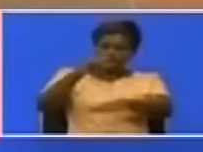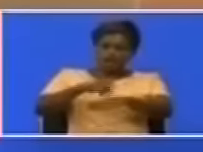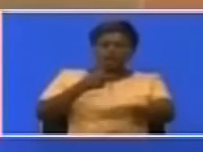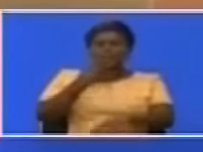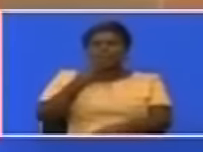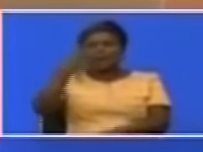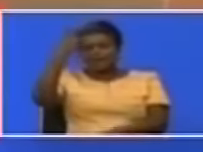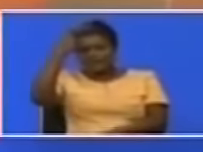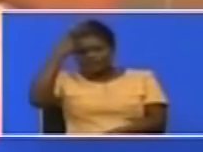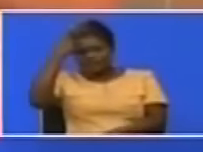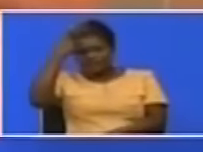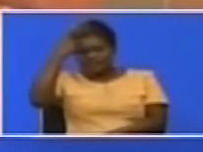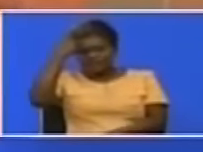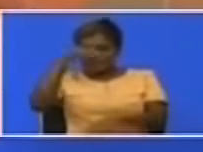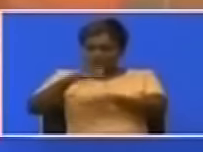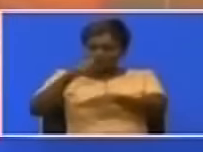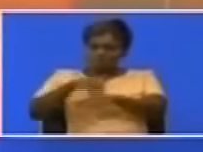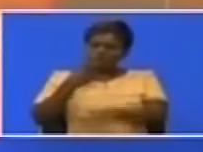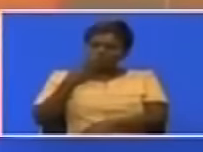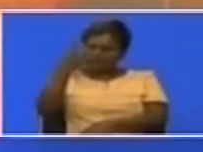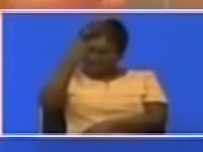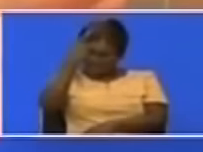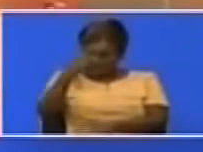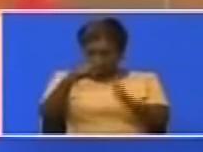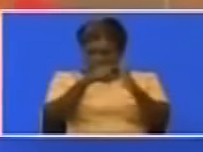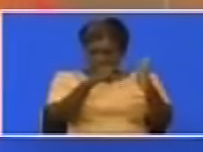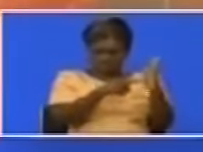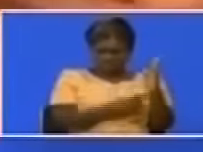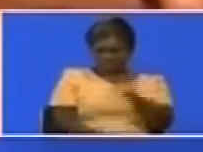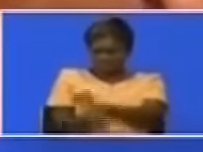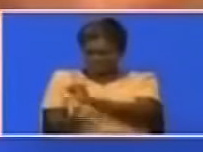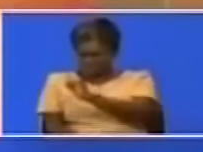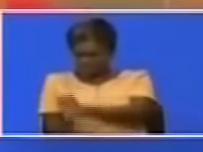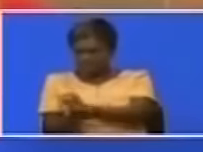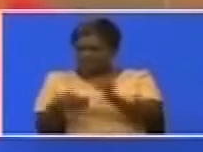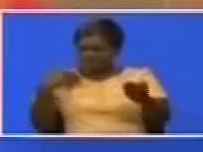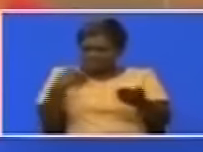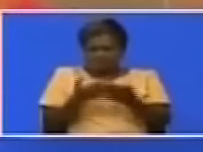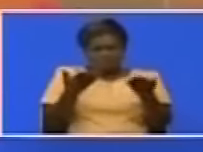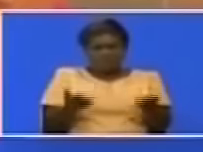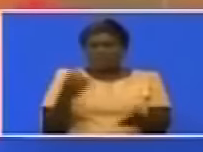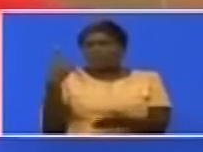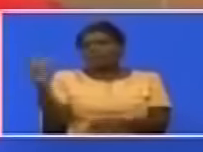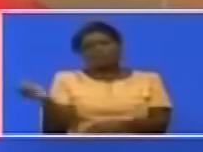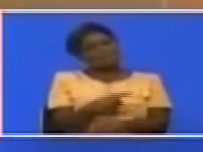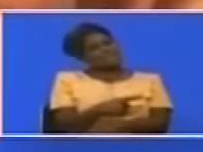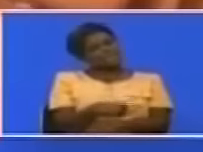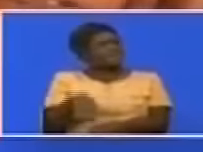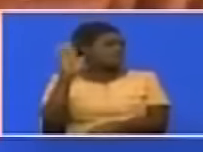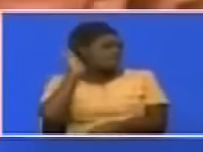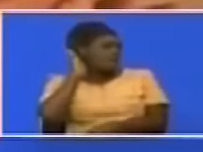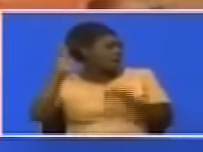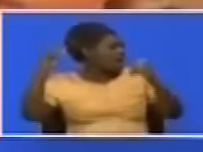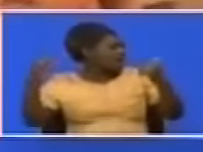after habari maybe. Waite, waseme kumeenda hivi, andikeni statement. Paka sahi it's 1 month. Na hakuna kitu wenye imechukuliwa